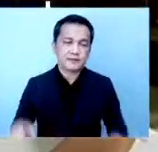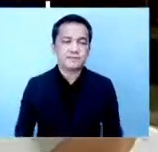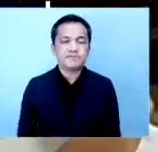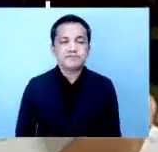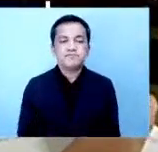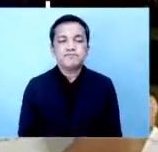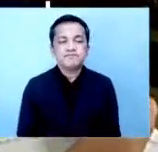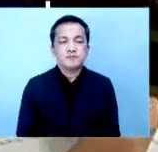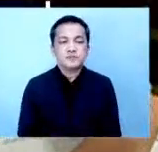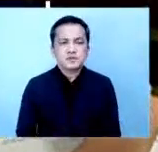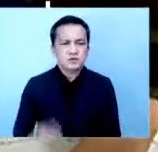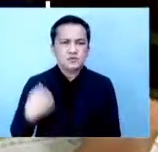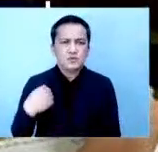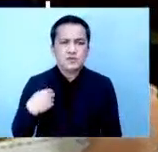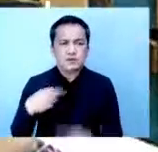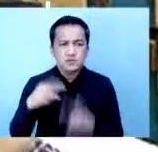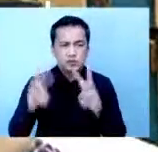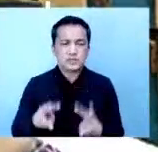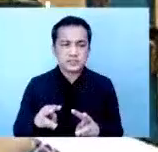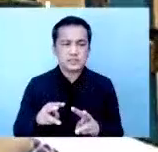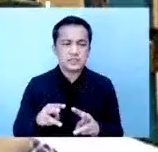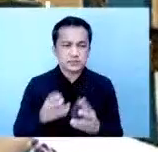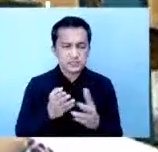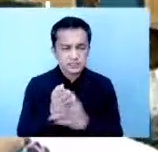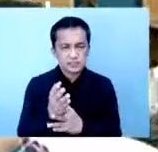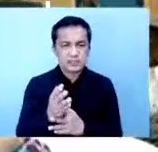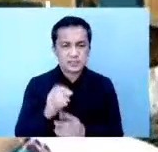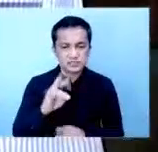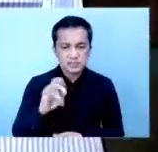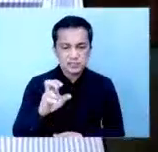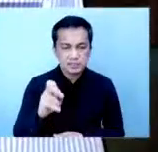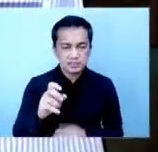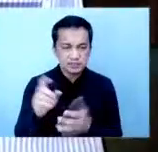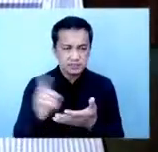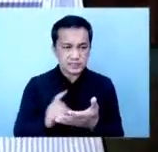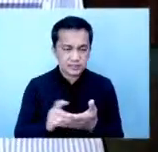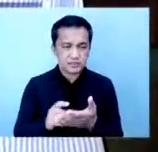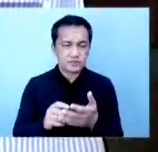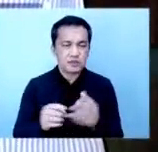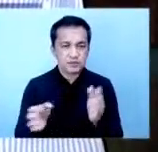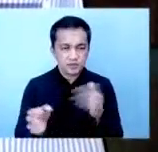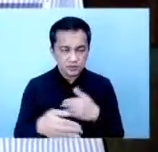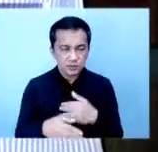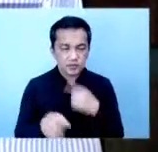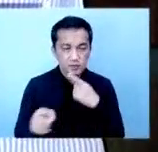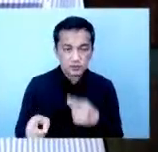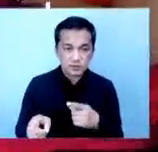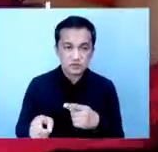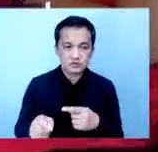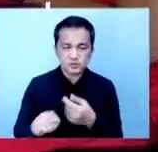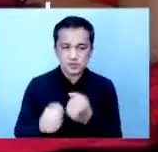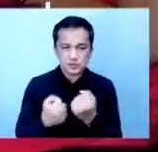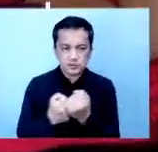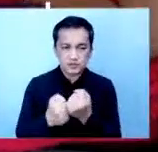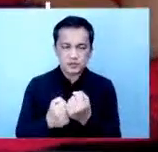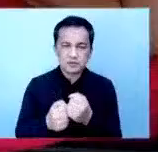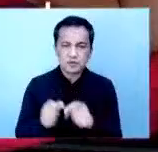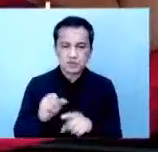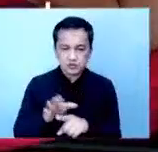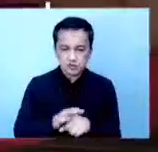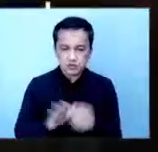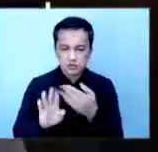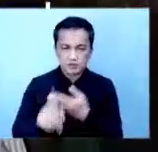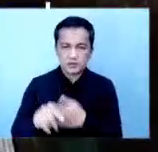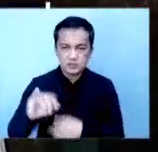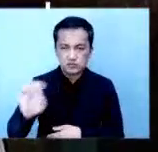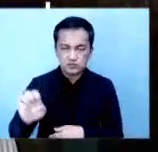habang wala pang mga weather-resilient na design ng mga paaralan, suportado ni Romulo ang unti-unting pagbabalik sa dating school calendar na Hunyo hanggang